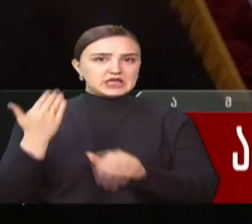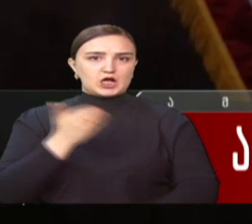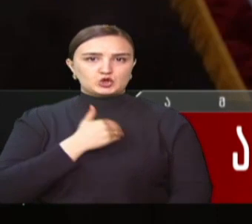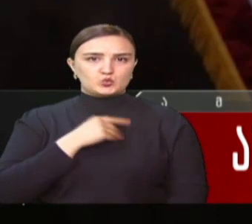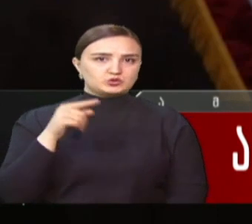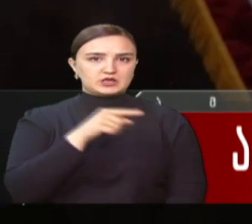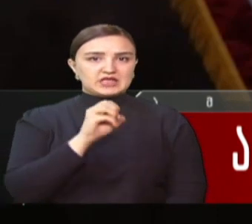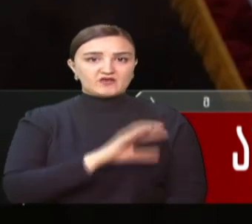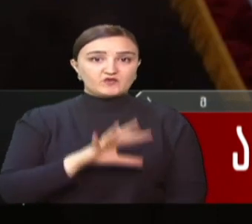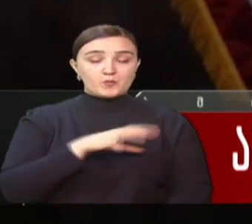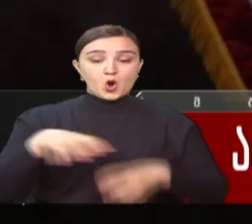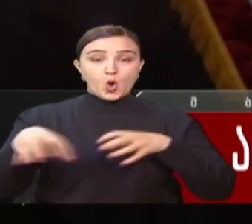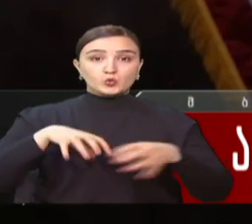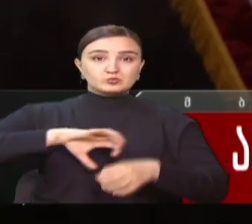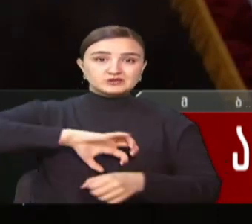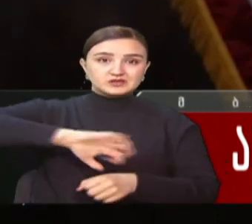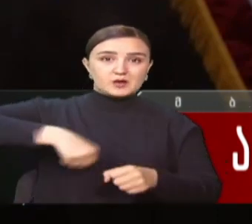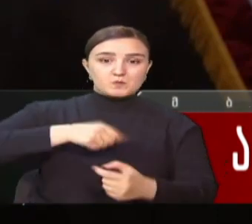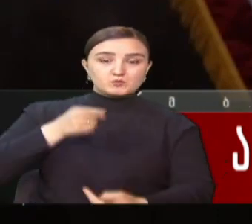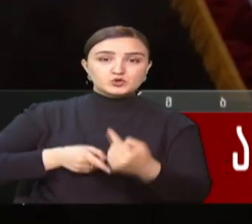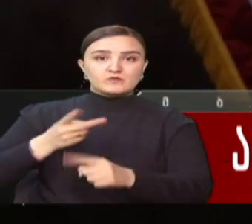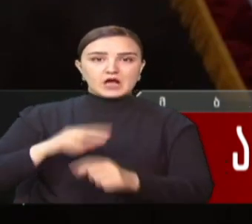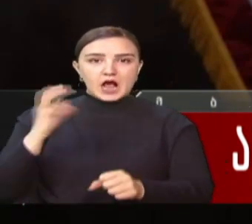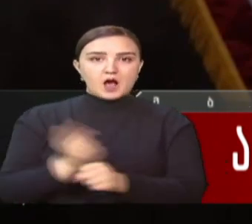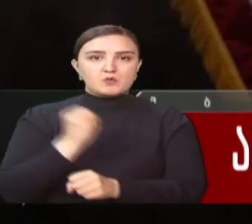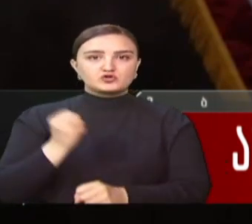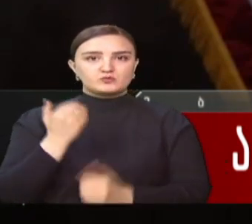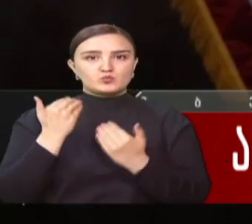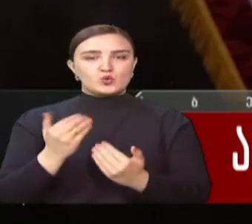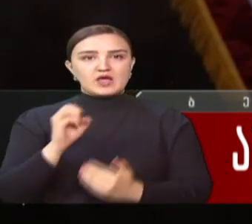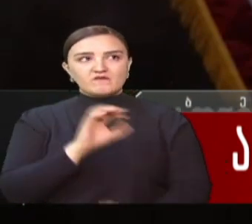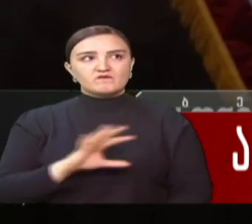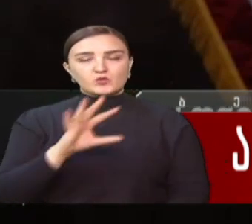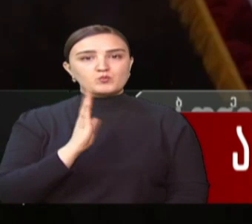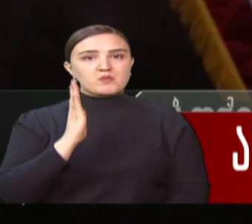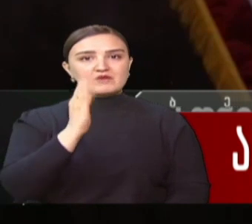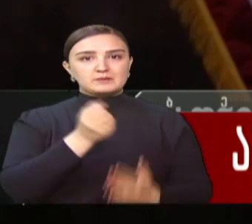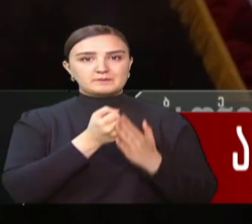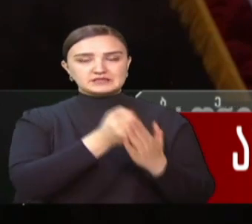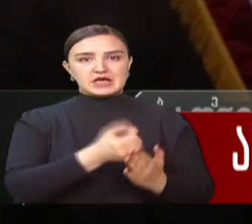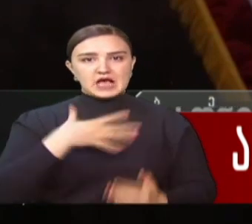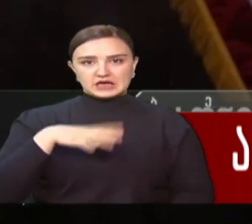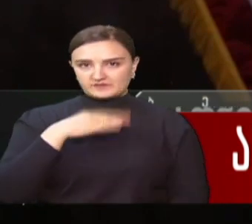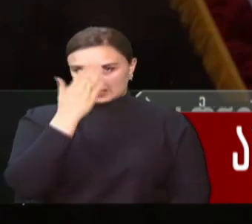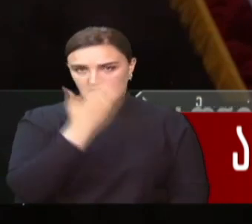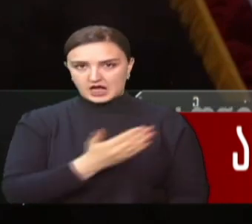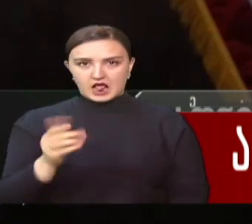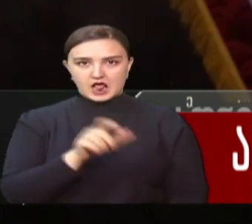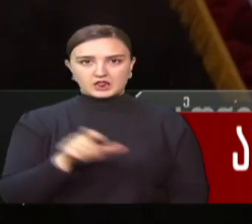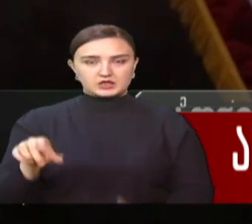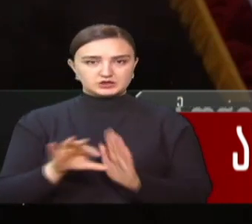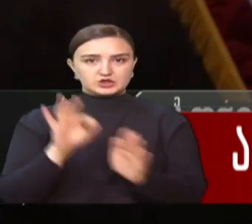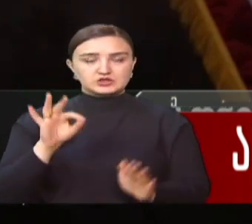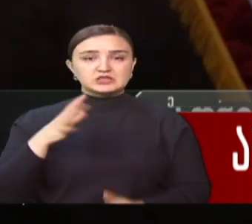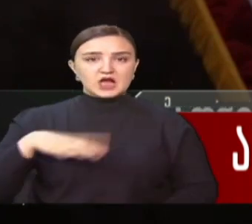მიისწრაფიან. კორუფციასთან ბრძოლა გამარჯვებისთვის სტაბილური, წარმატებული და ევროატლანტიკური მომავლის მისაღწევად, რაც ქართველი ხალხის არჩევანია. საქართველოს